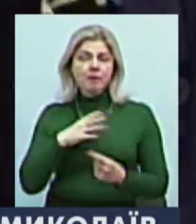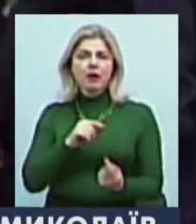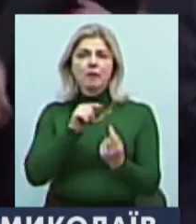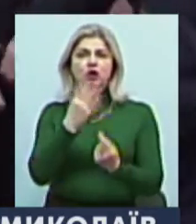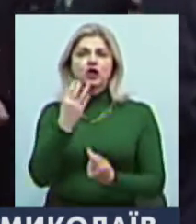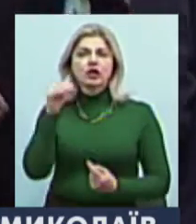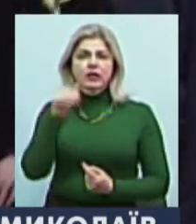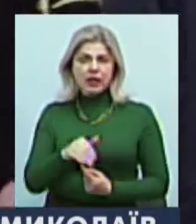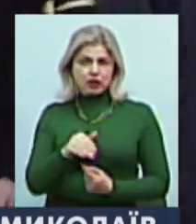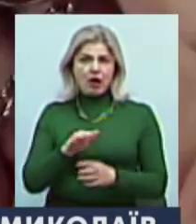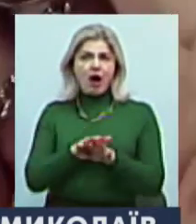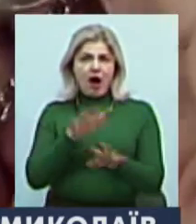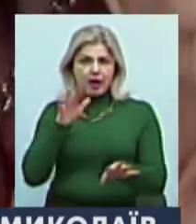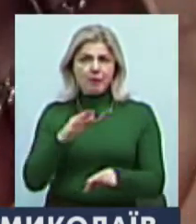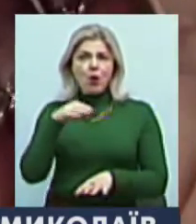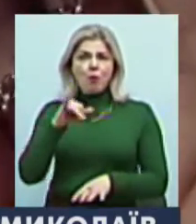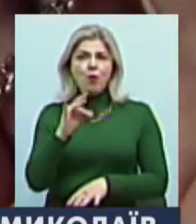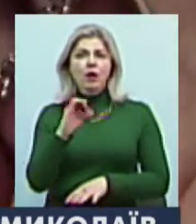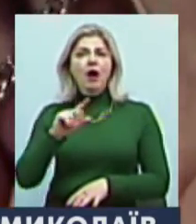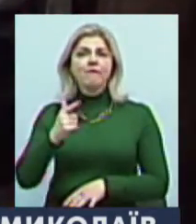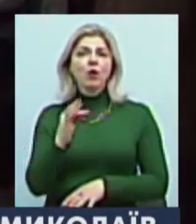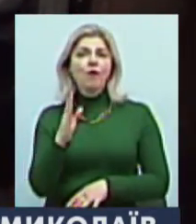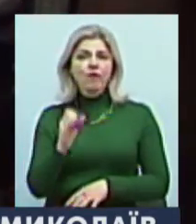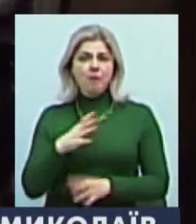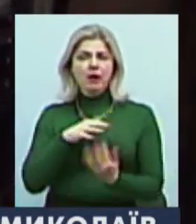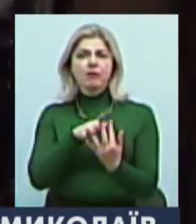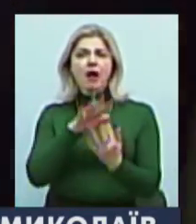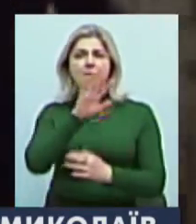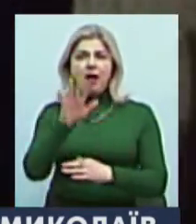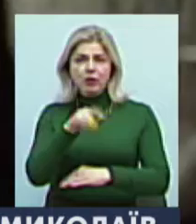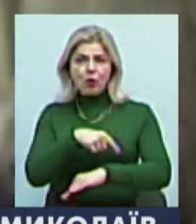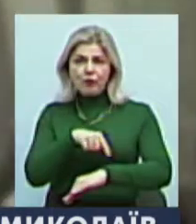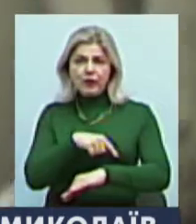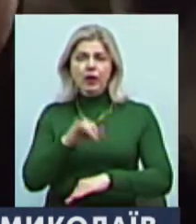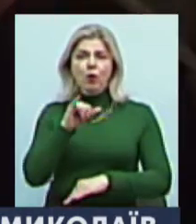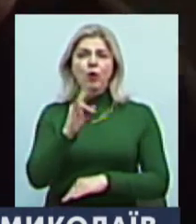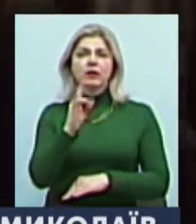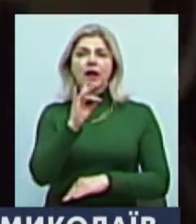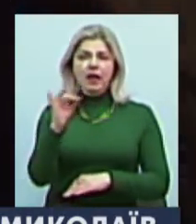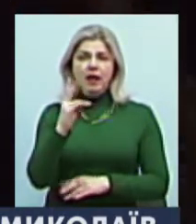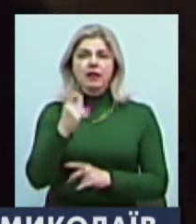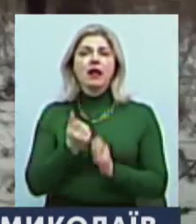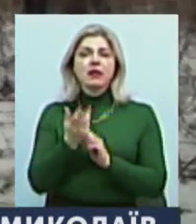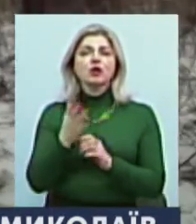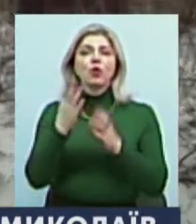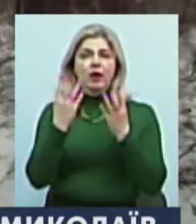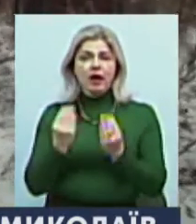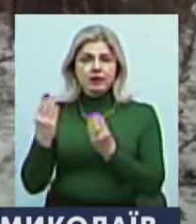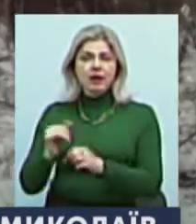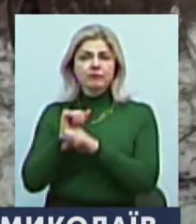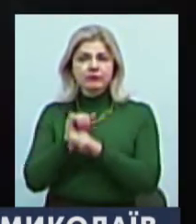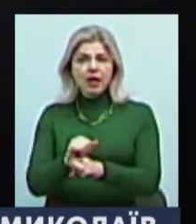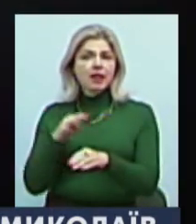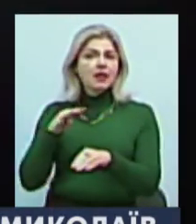4-тисячній більшовицькій армії Муравйова. Бій тривав 5 годин. УНРівці на кілька днів затримали наступ червоних на